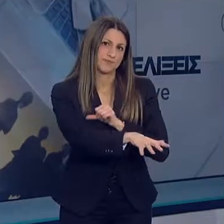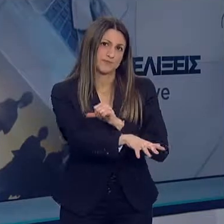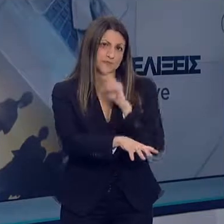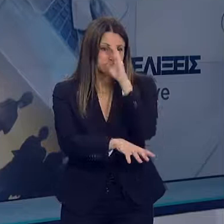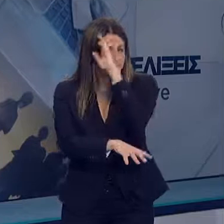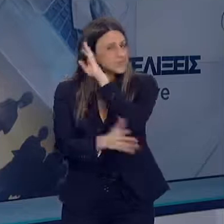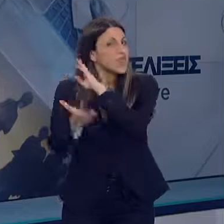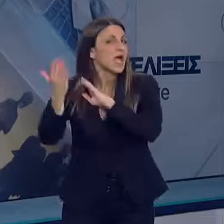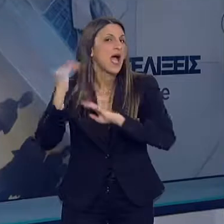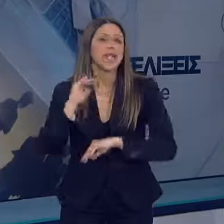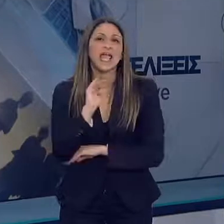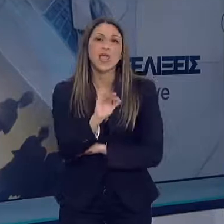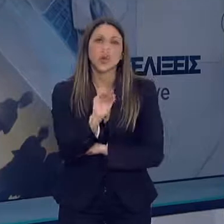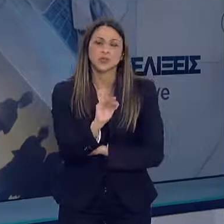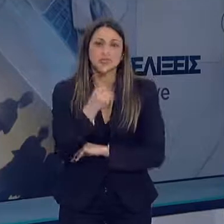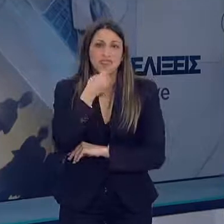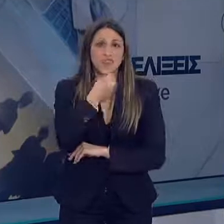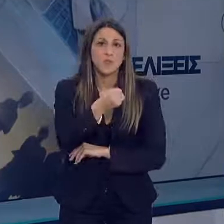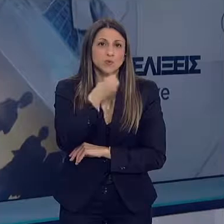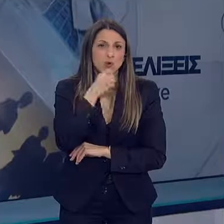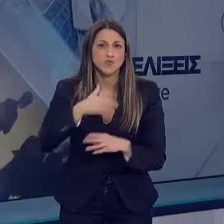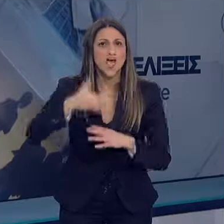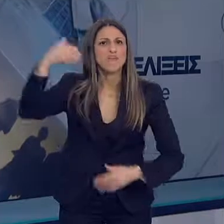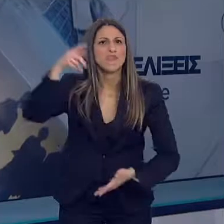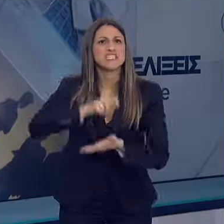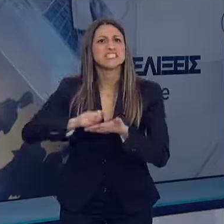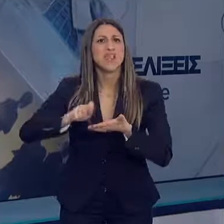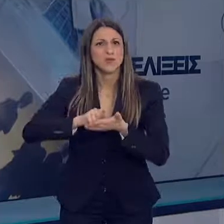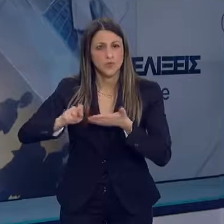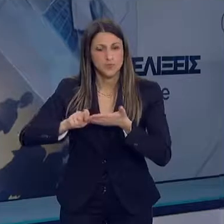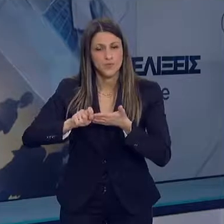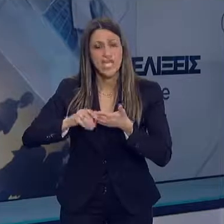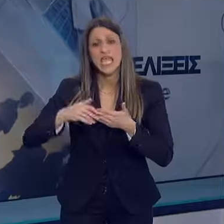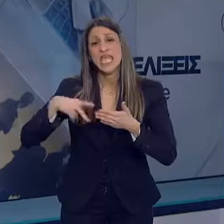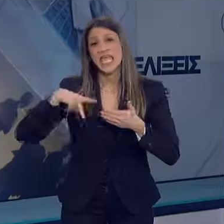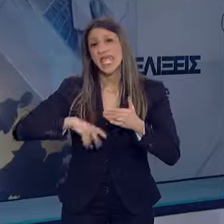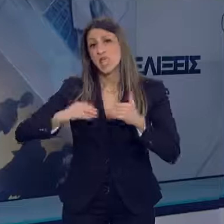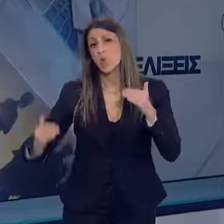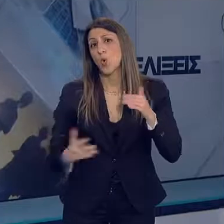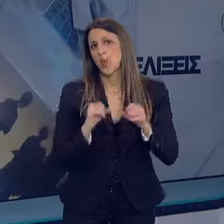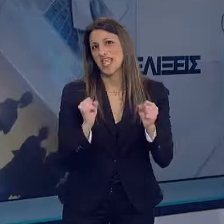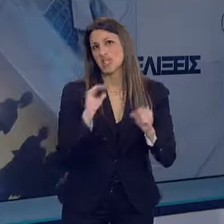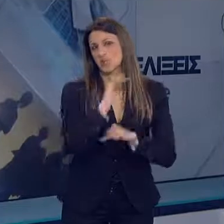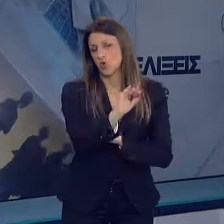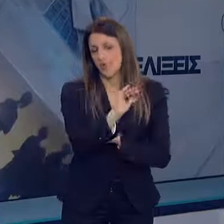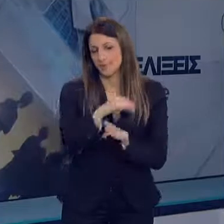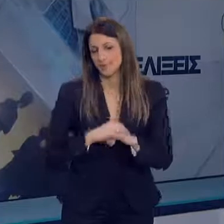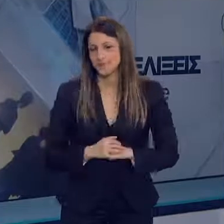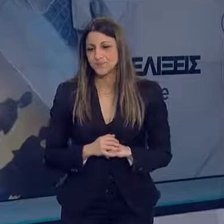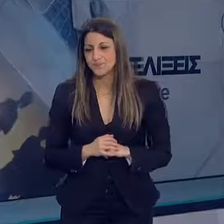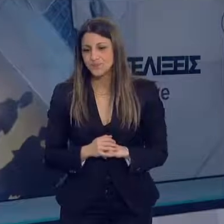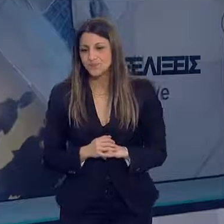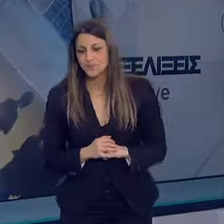Η κυρία Βέργου από την Εφημερίδα των Συντακτών. Κύριε Κοντοζαμάνη, για να περάσουμε στην επόμενη μέρα, έχουν τεθεί από